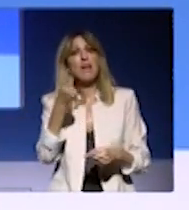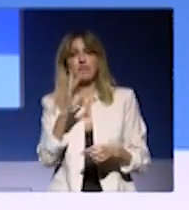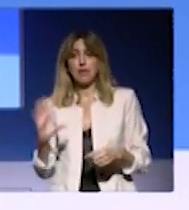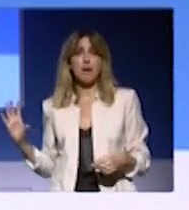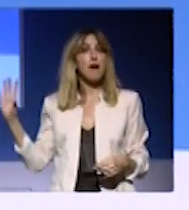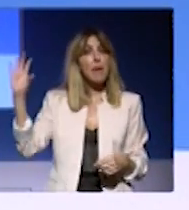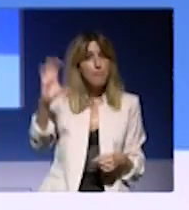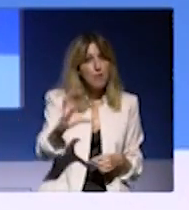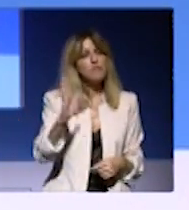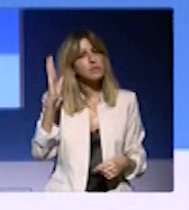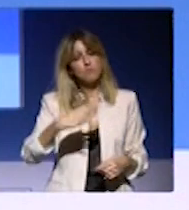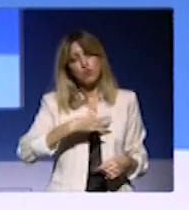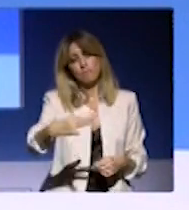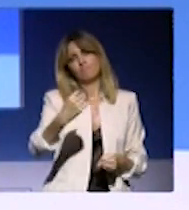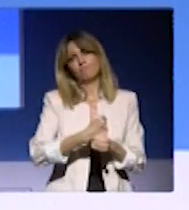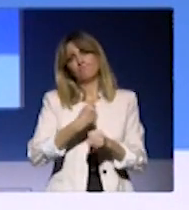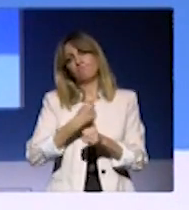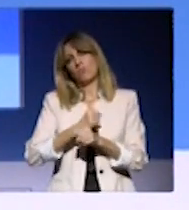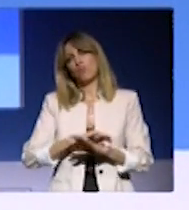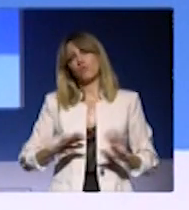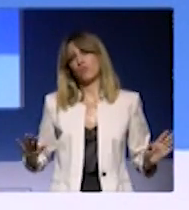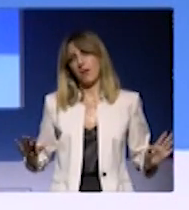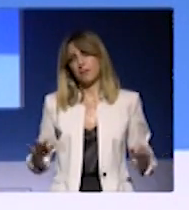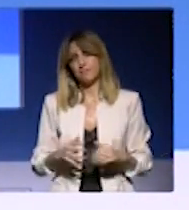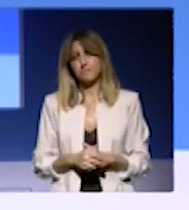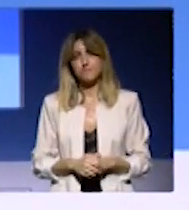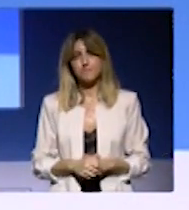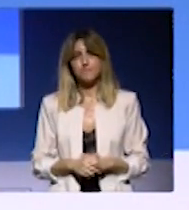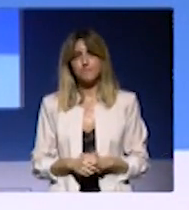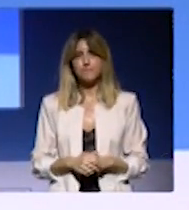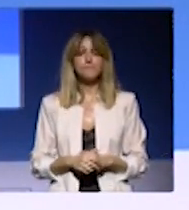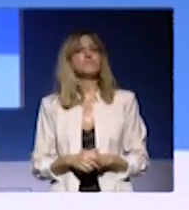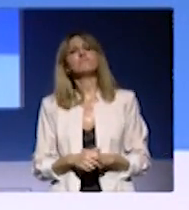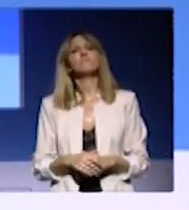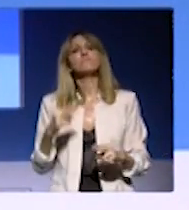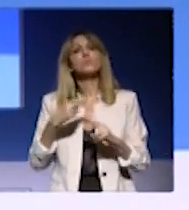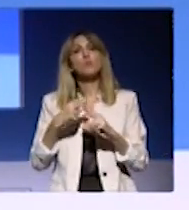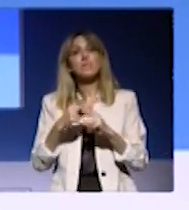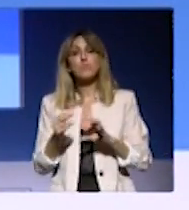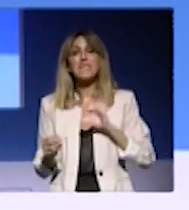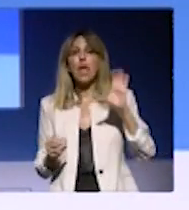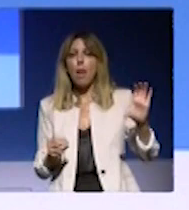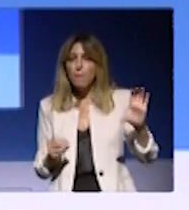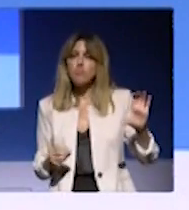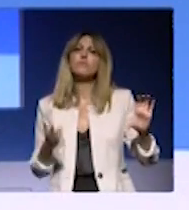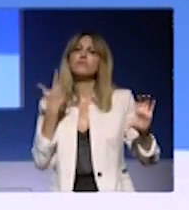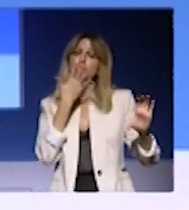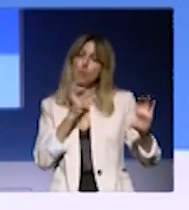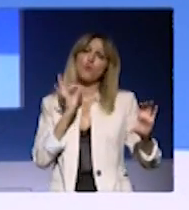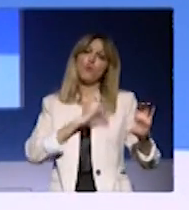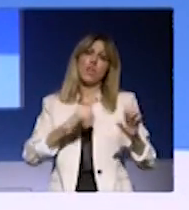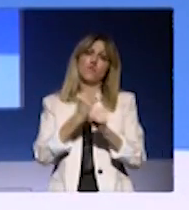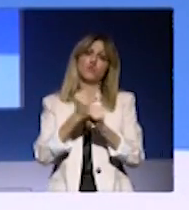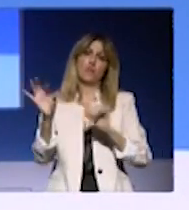δυνατότητες και τη δημιουργία καινούριων θέσεων απασχόλησης που προσφέρει αυτή η πολύ σημαντική επένδυση. Και δεν θέλω να σταθώ μόνο